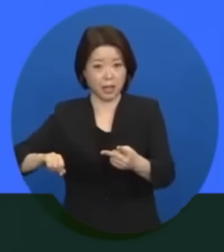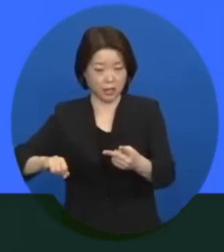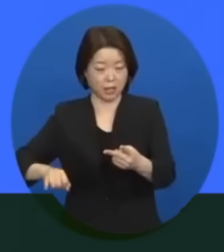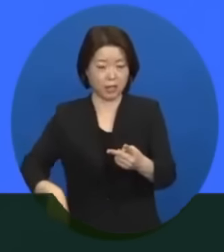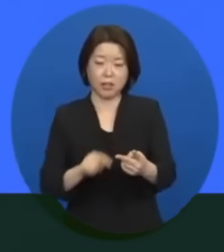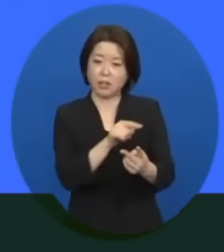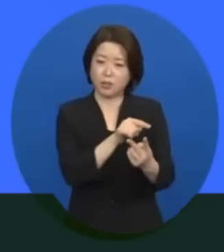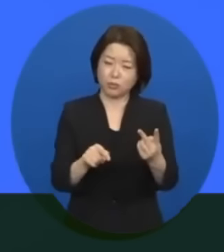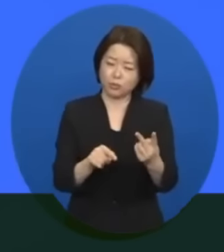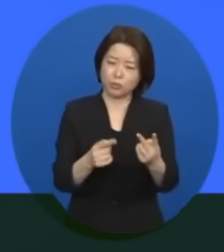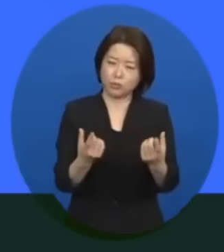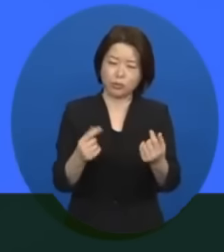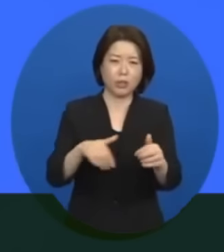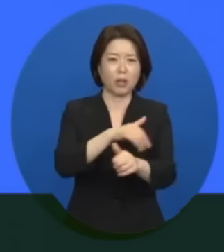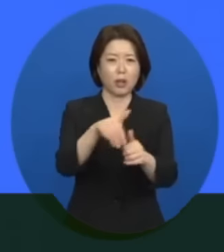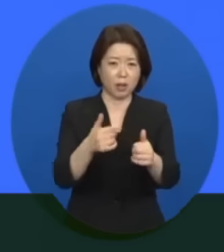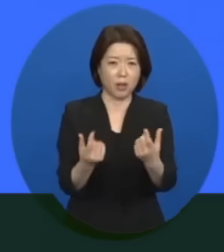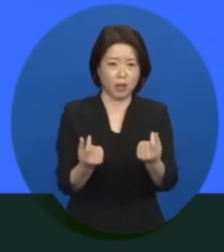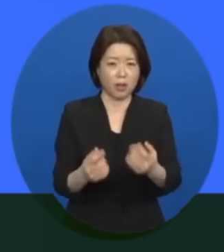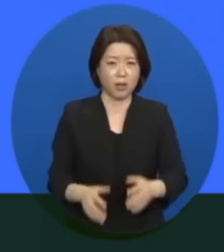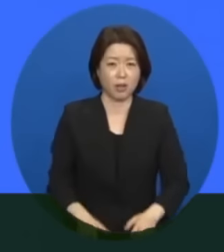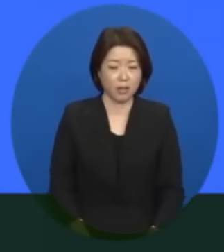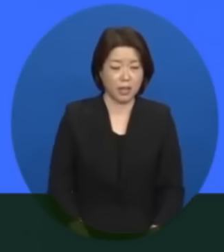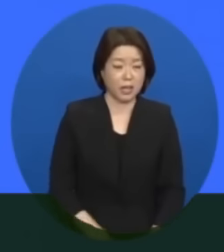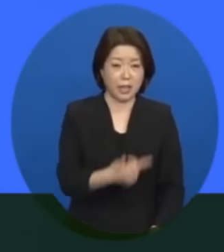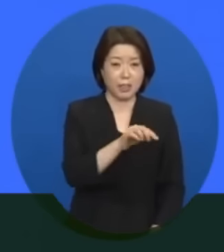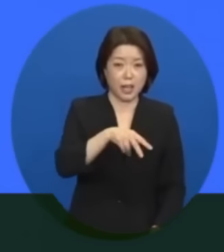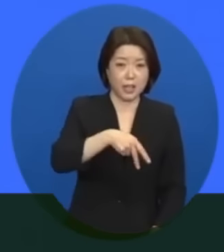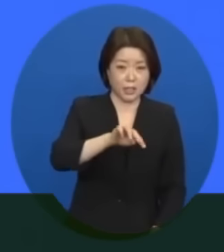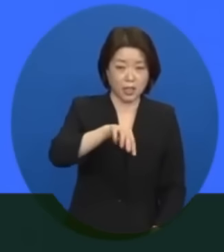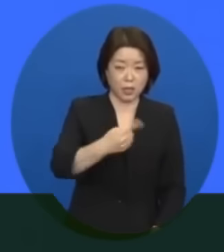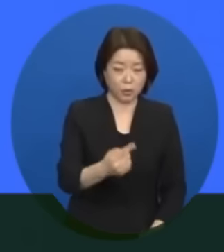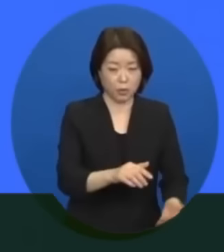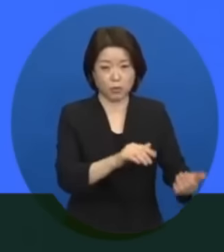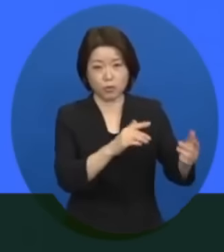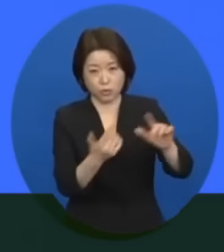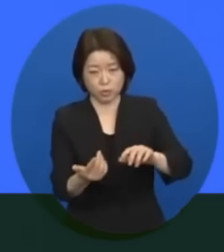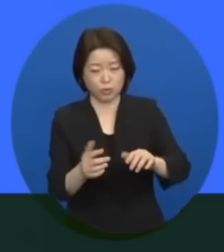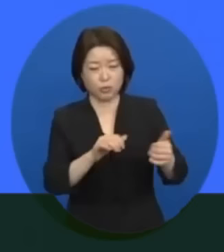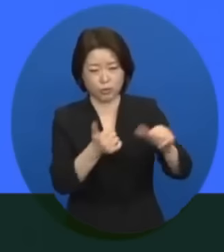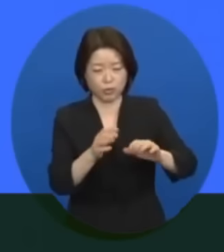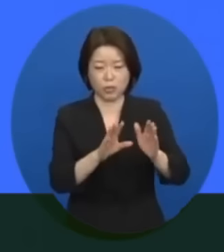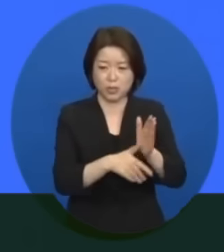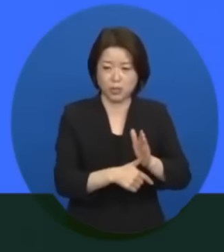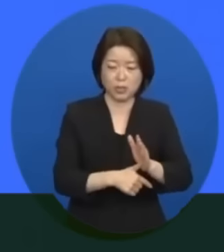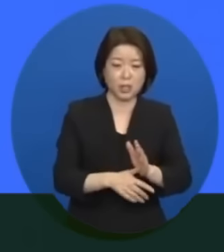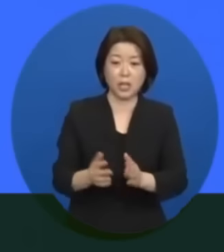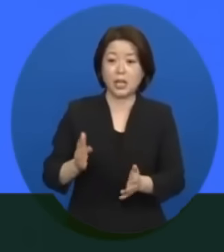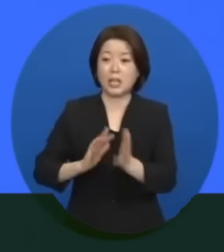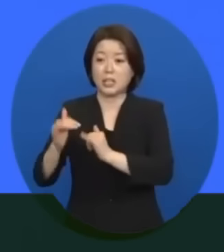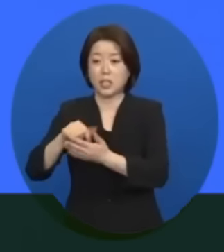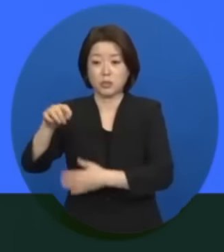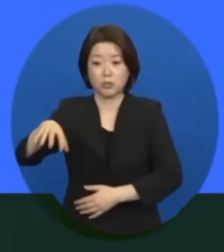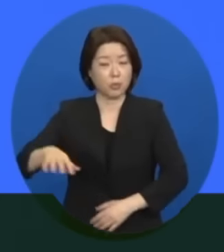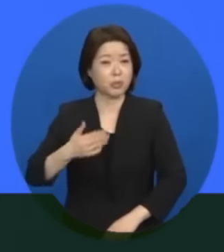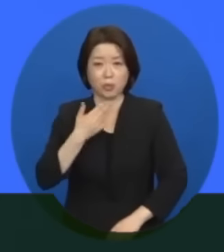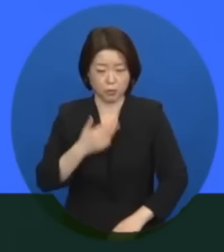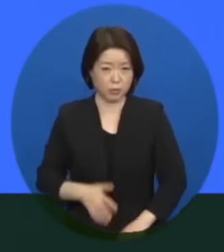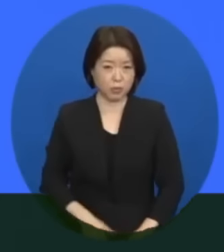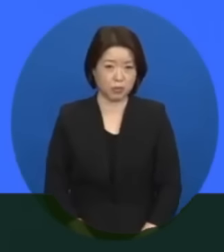상이에요 주께서 사랑신 이사가 죽을 지 않어요 마찬가지로 도가 죽었을 때 베드로는 그 자리에 있지